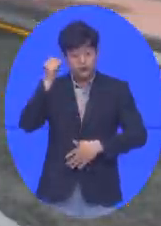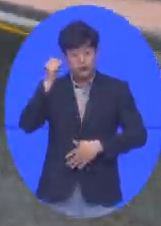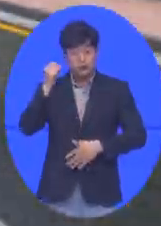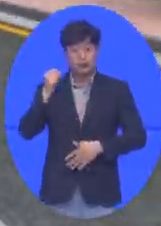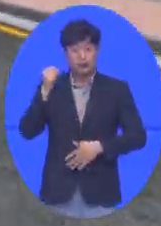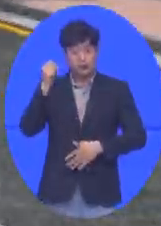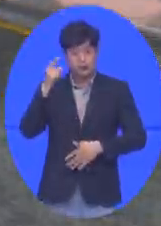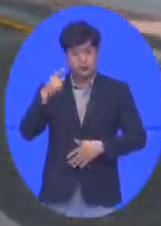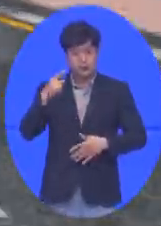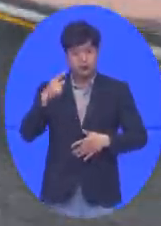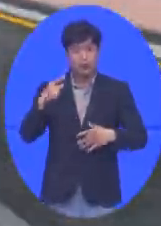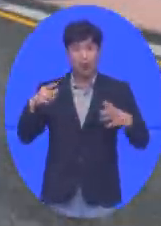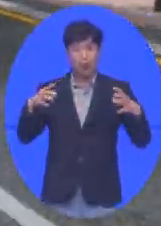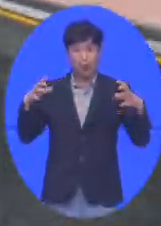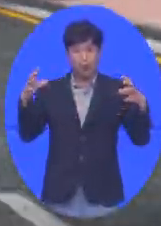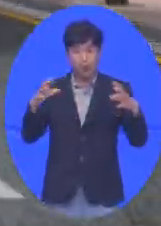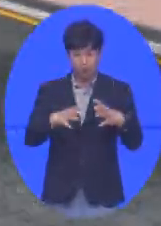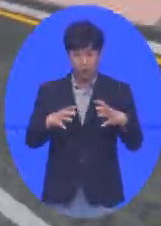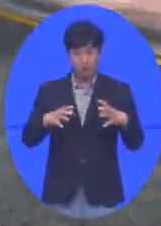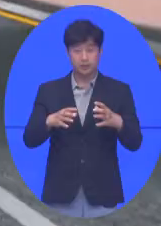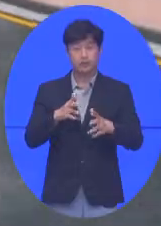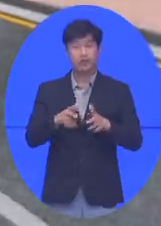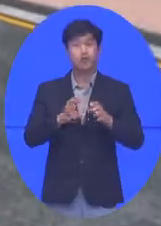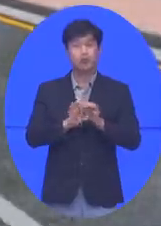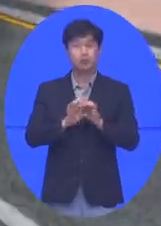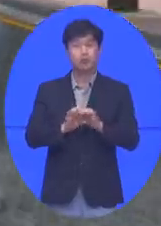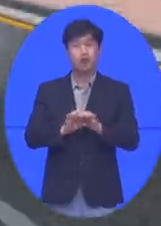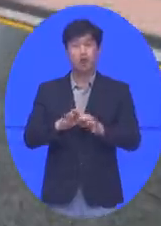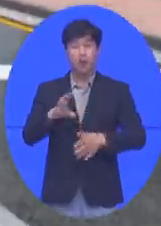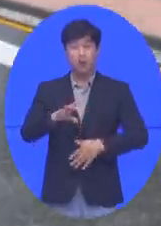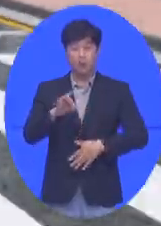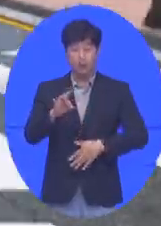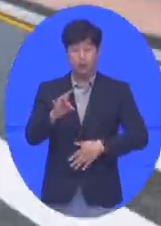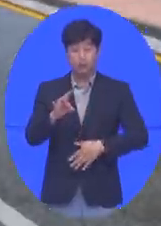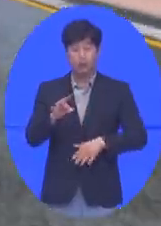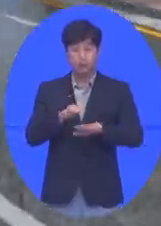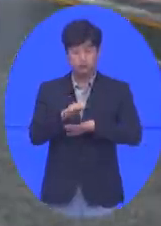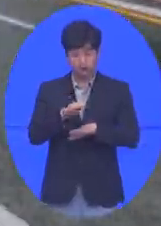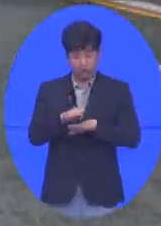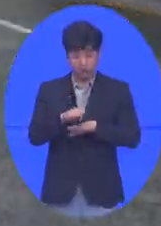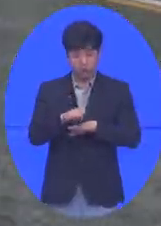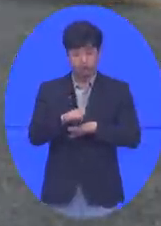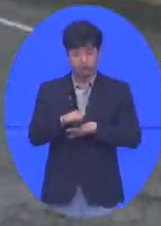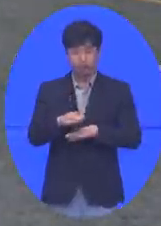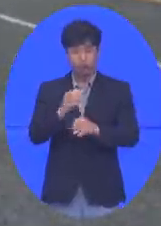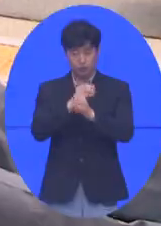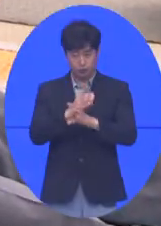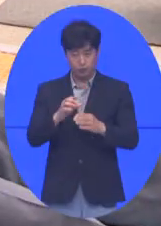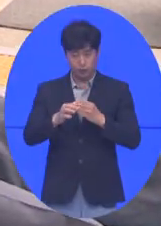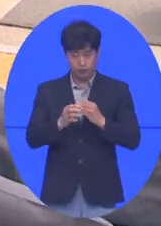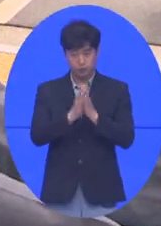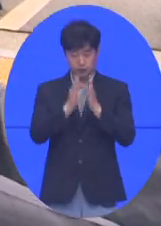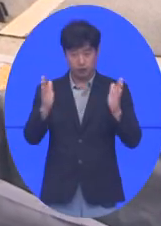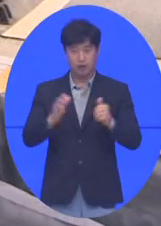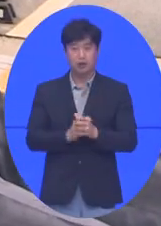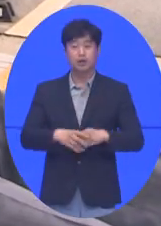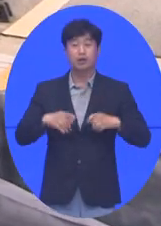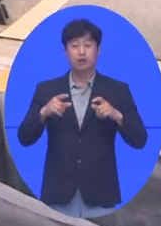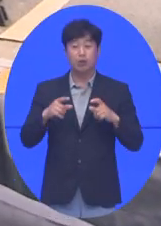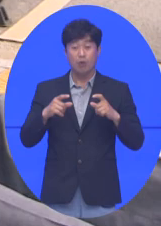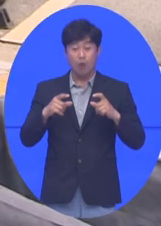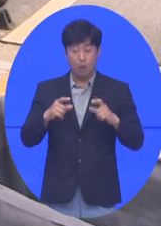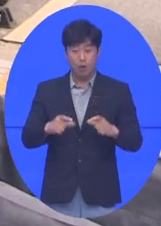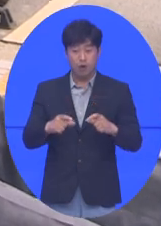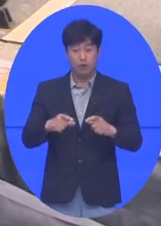통해 관련 기관과 협의해 광역 긴급 차량 우선 신호 시스템 도입을 준비해 왔습니다. 광역